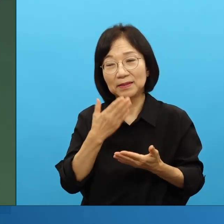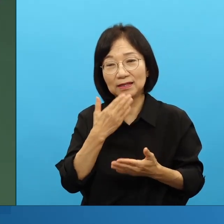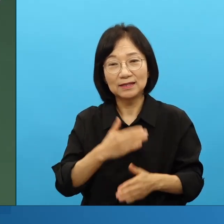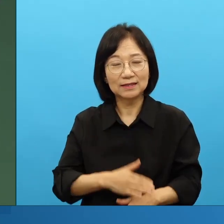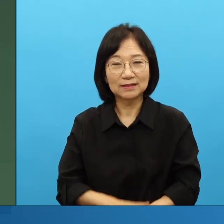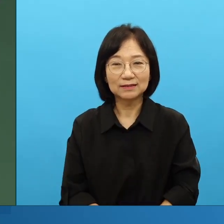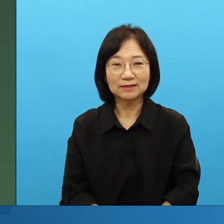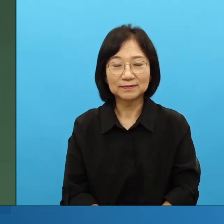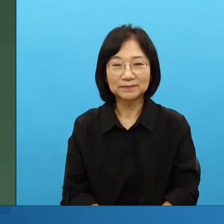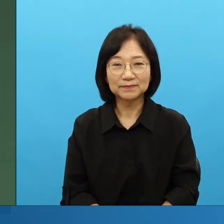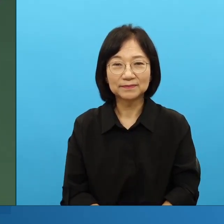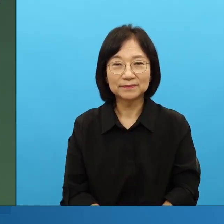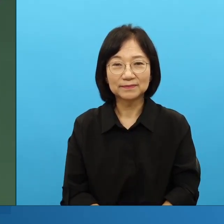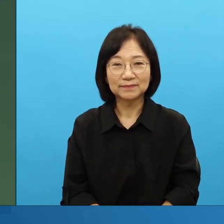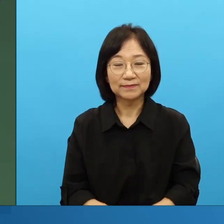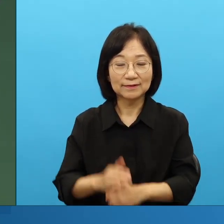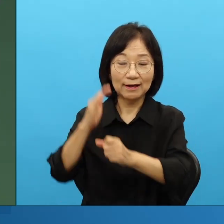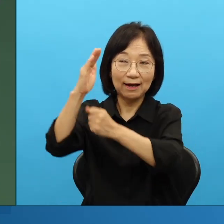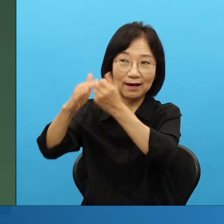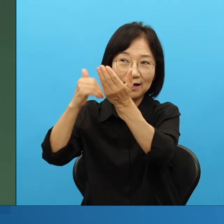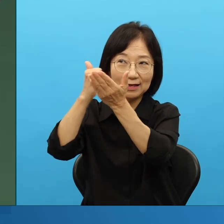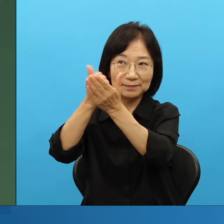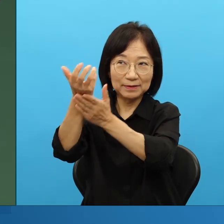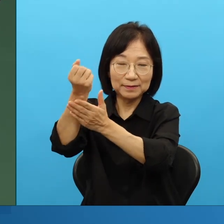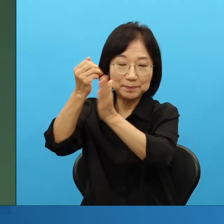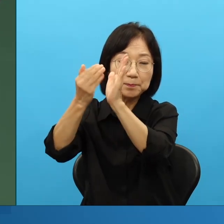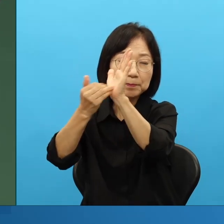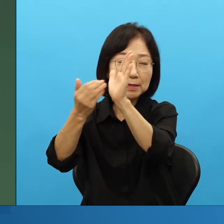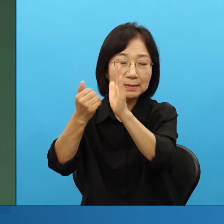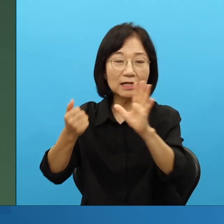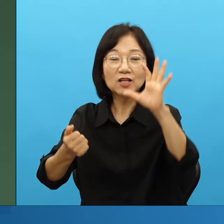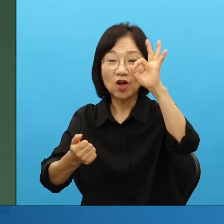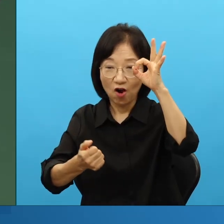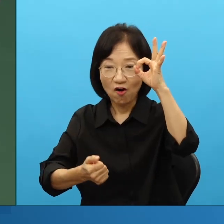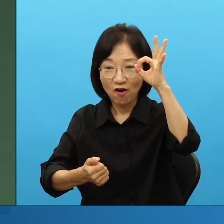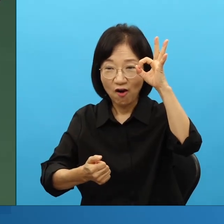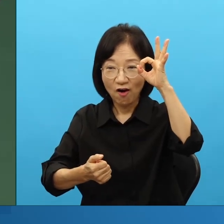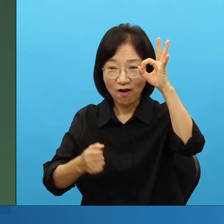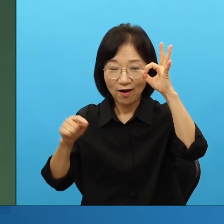이 비밀 열 가지 중에 하나만 예를 드리겠습니다.